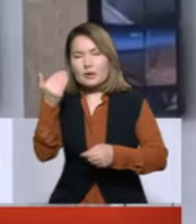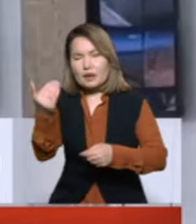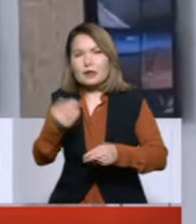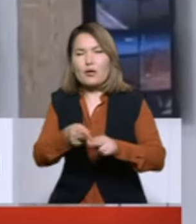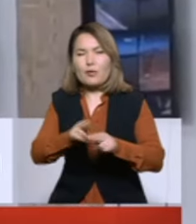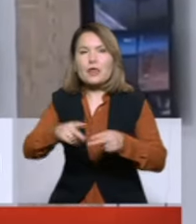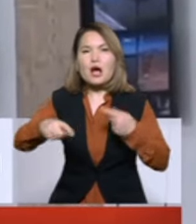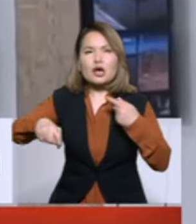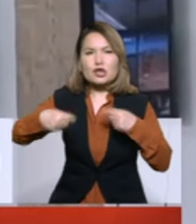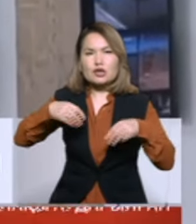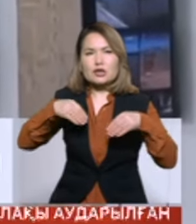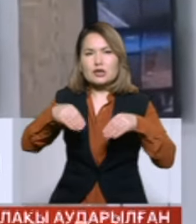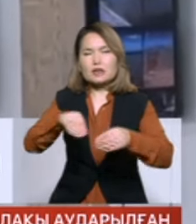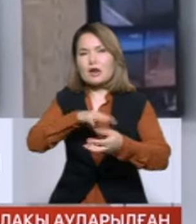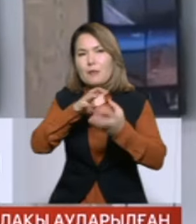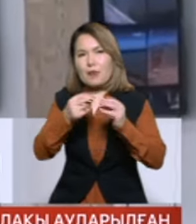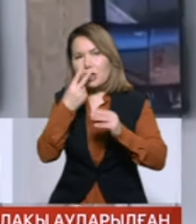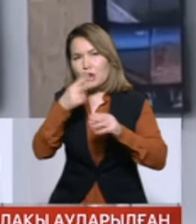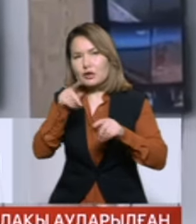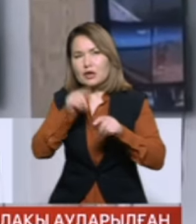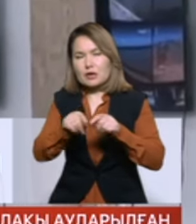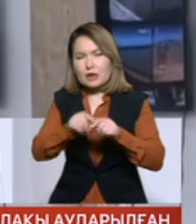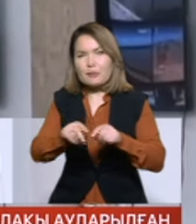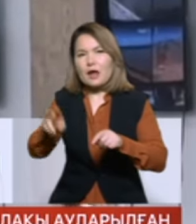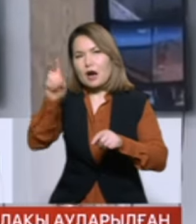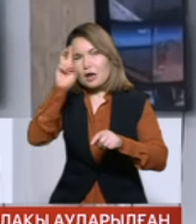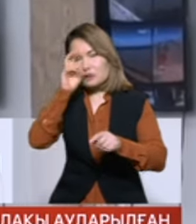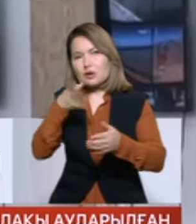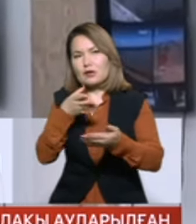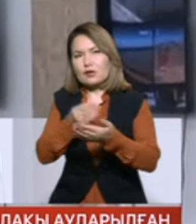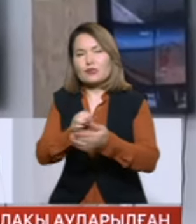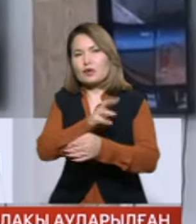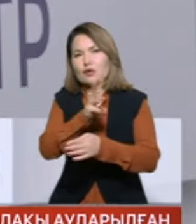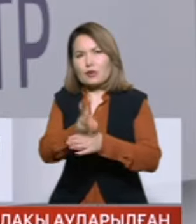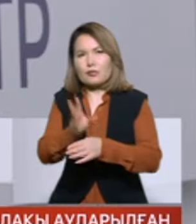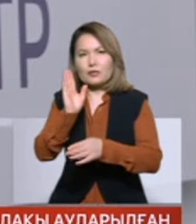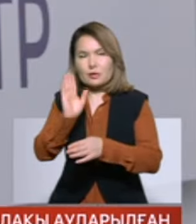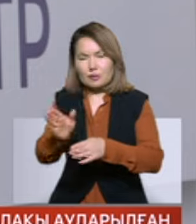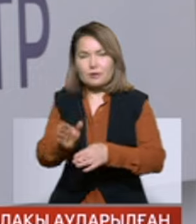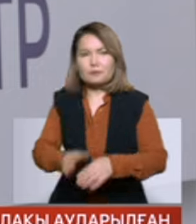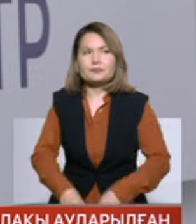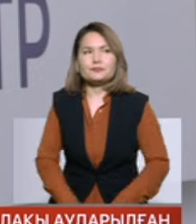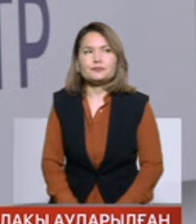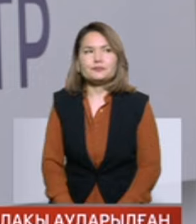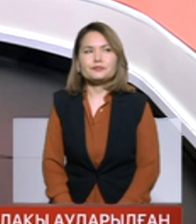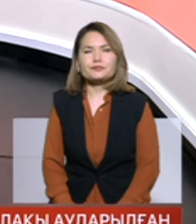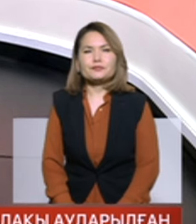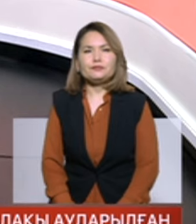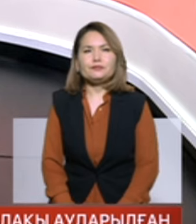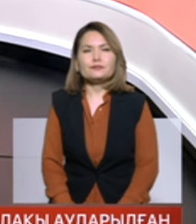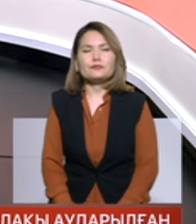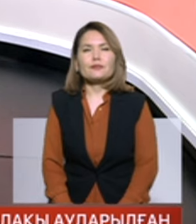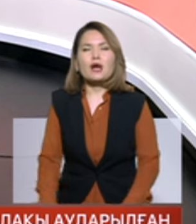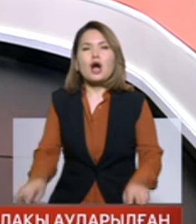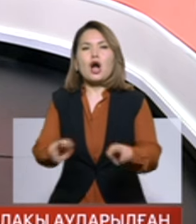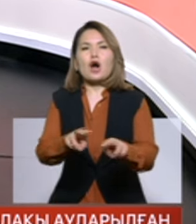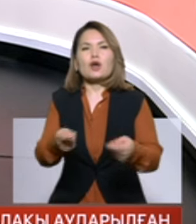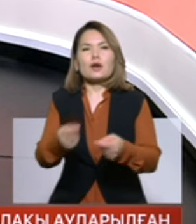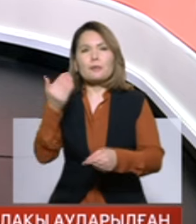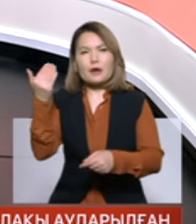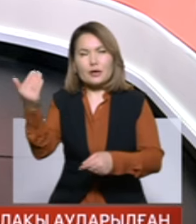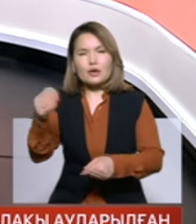кәсіпкерлік басқармасының бірлесіп комиссия арқылы шығындары есептеліп төленеді. Үкімет